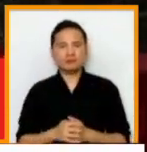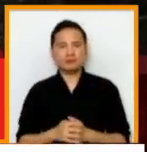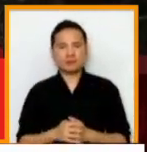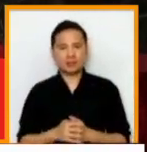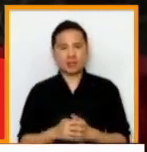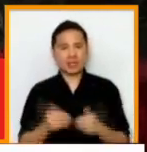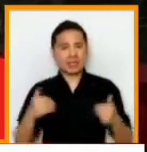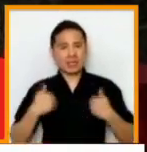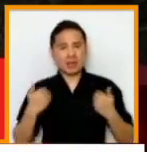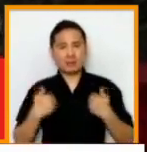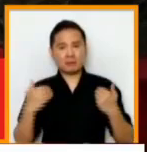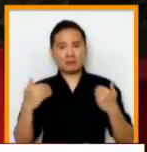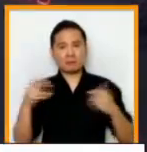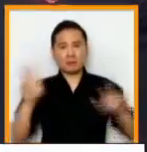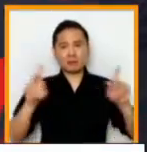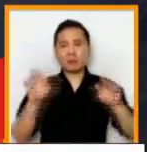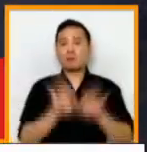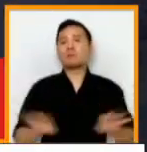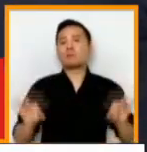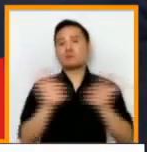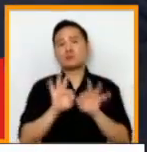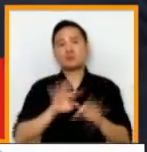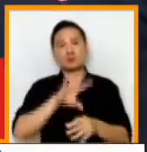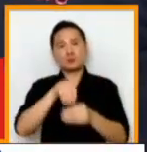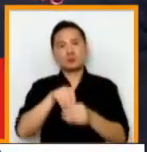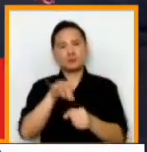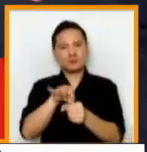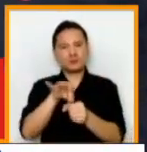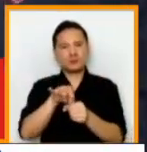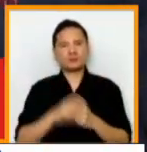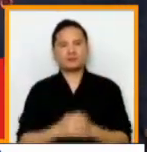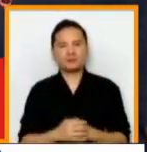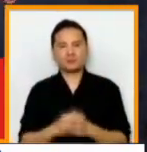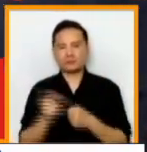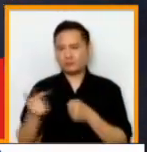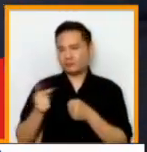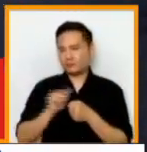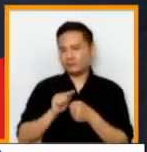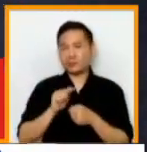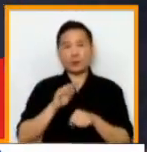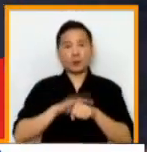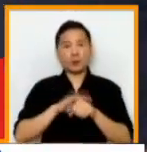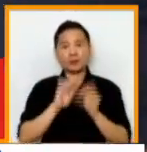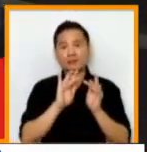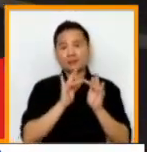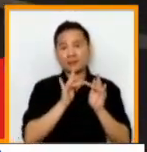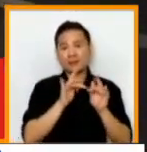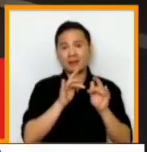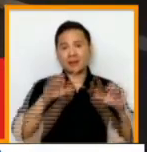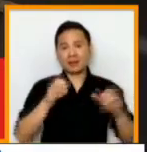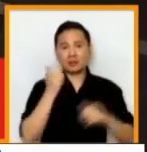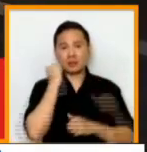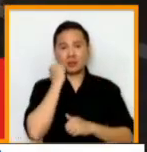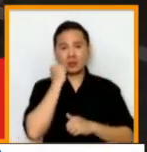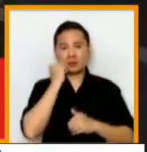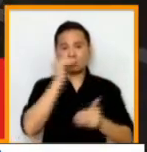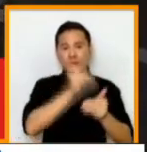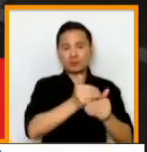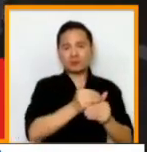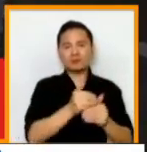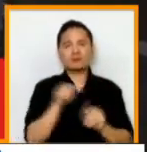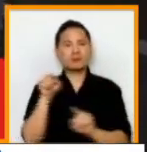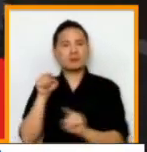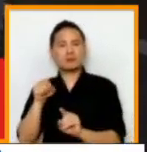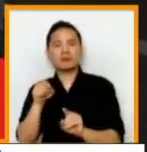Kaya po, kailangan din talaga po. Bukod naman sa online class, palagi raw naabutan ng lockdown ang first year college student na si Christine,